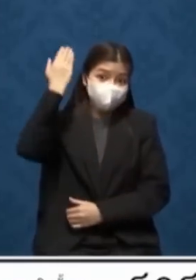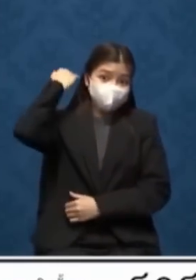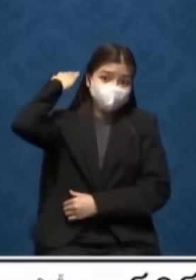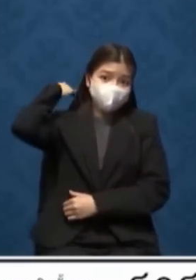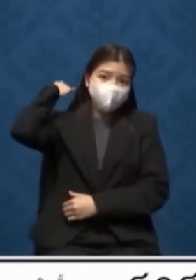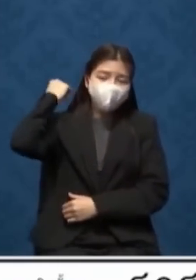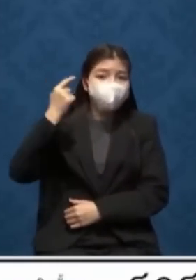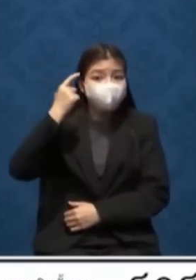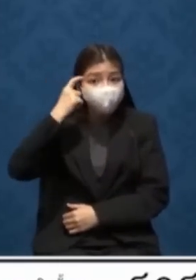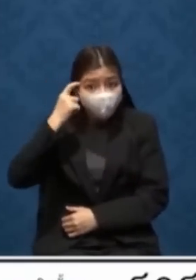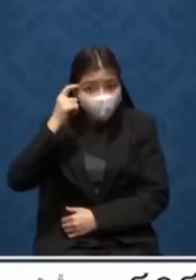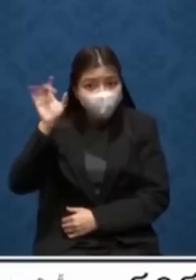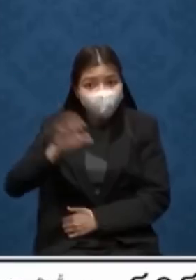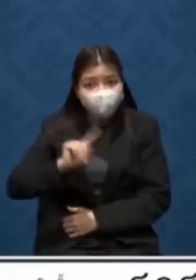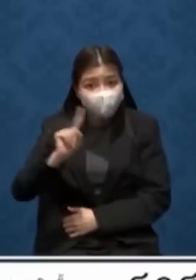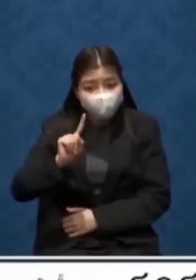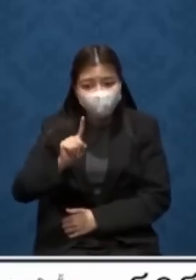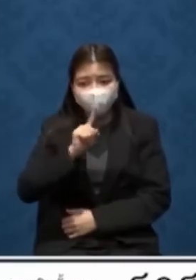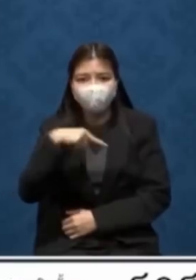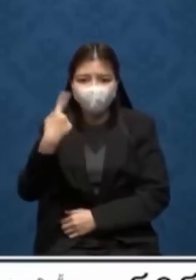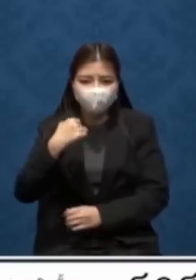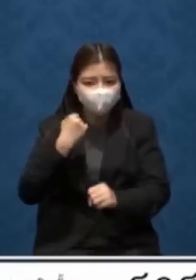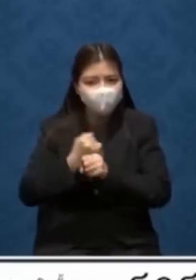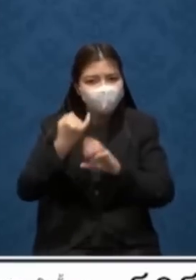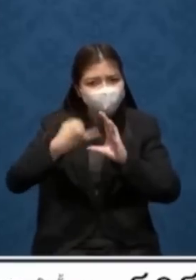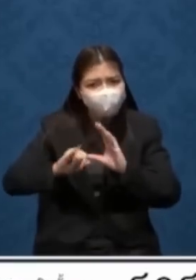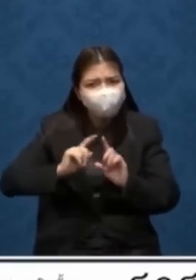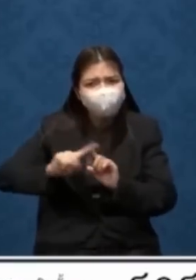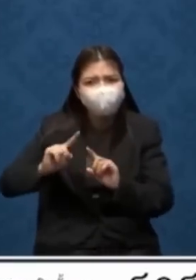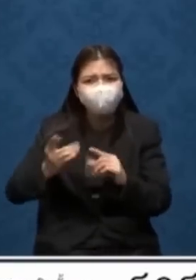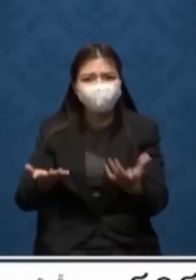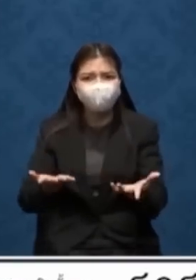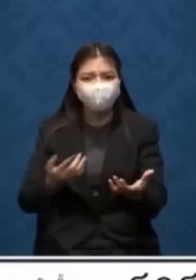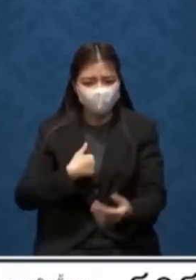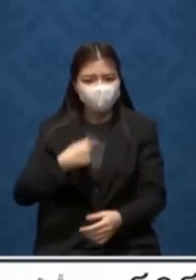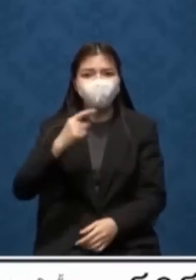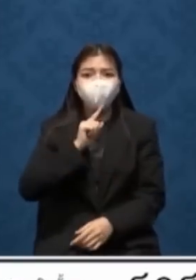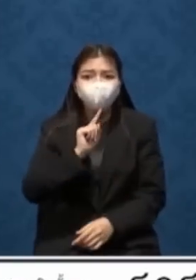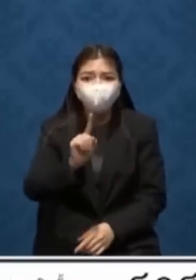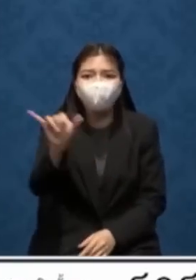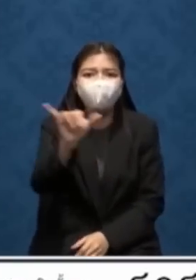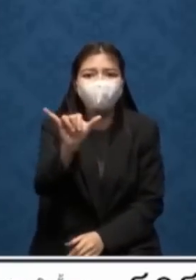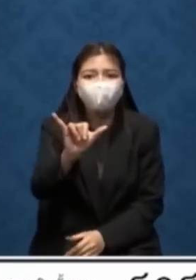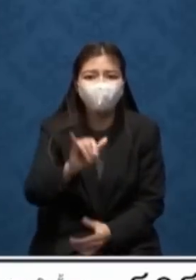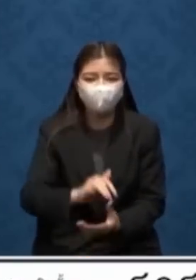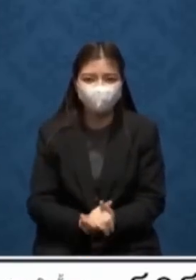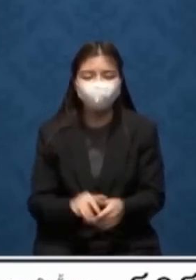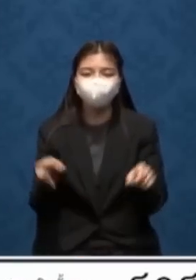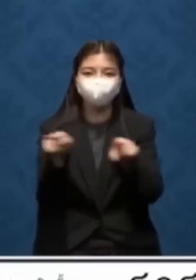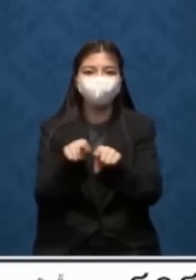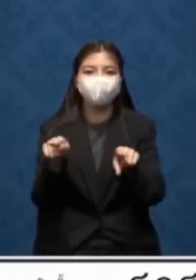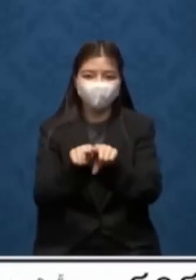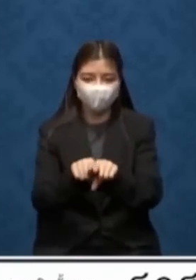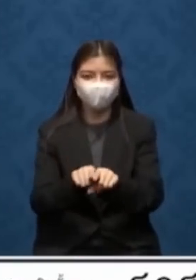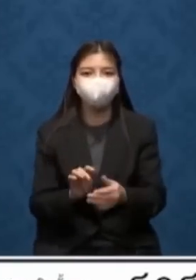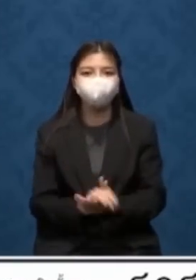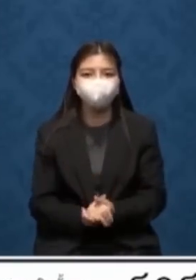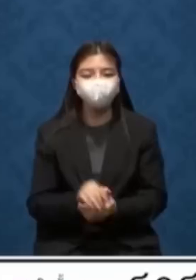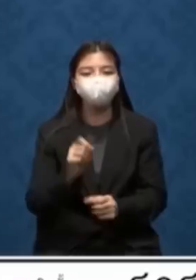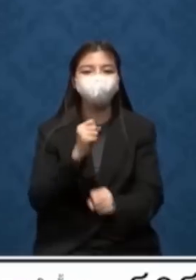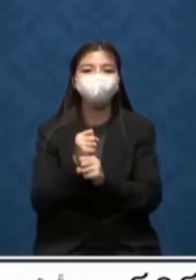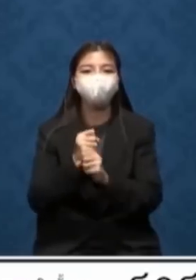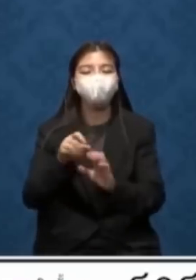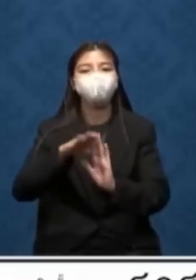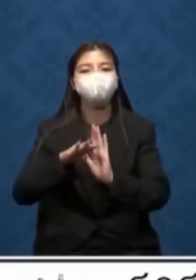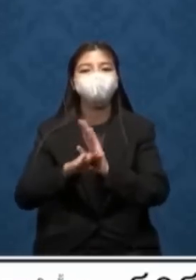านจะรู้ได้ยังไงว่ามีคนไปเกี่ยวข้องกับคดีทุจริตมากมายเหมือนกันผมก็ไม่กล่าวหาท่านนะครับเพราะฉะนั้นเรื่องนี้ท่านก็ดำเนินการ